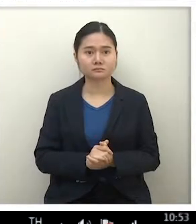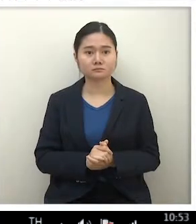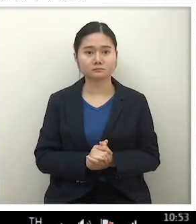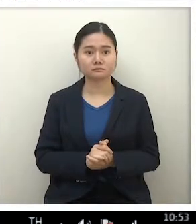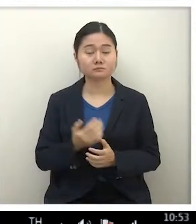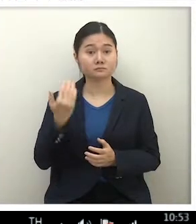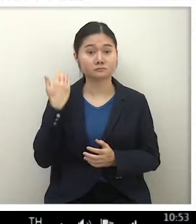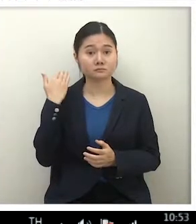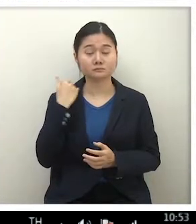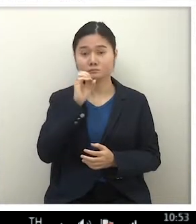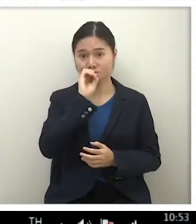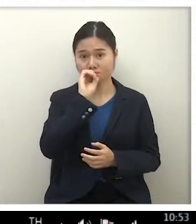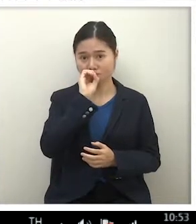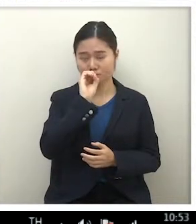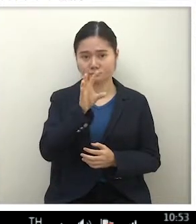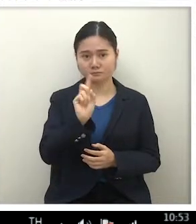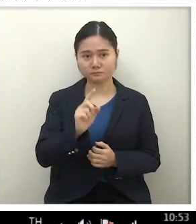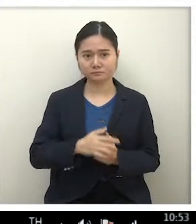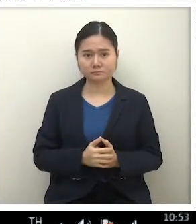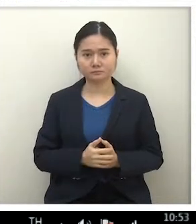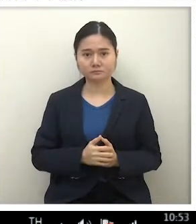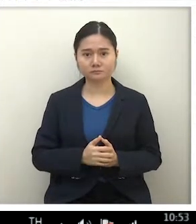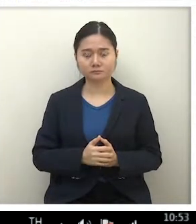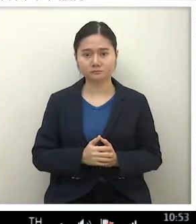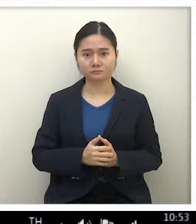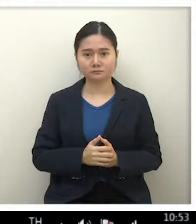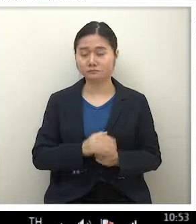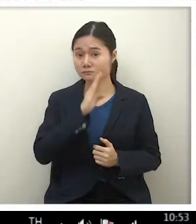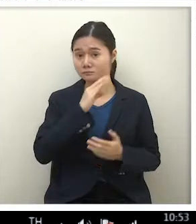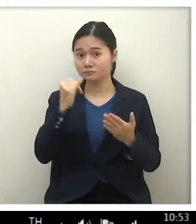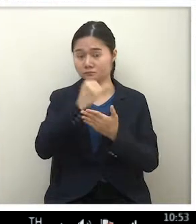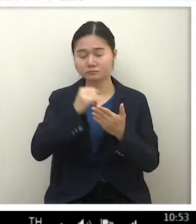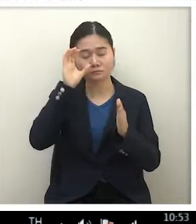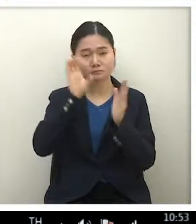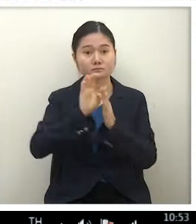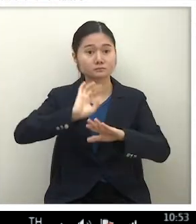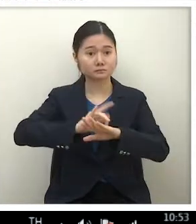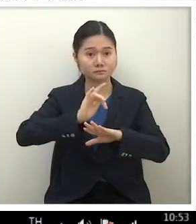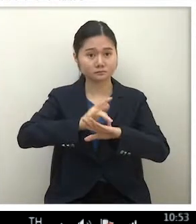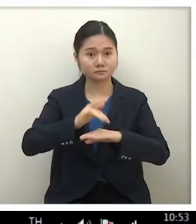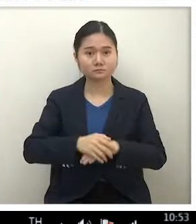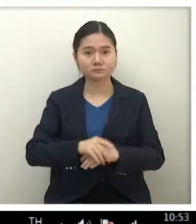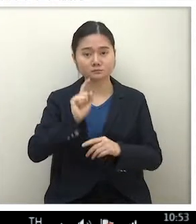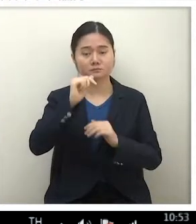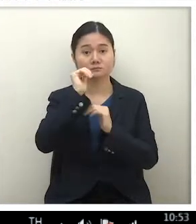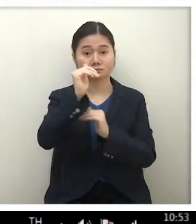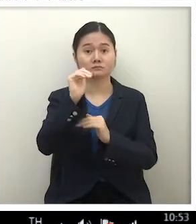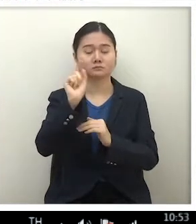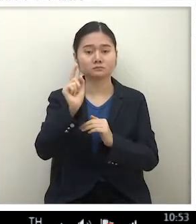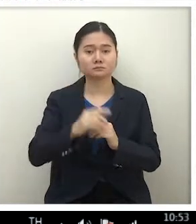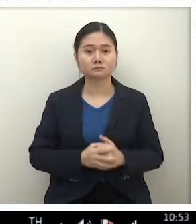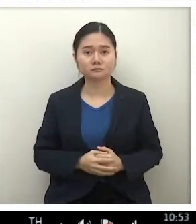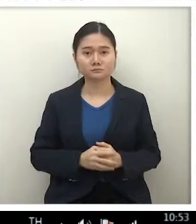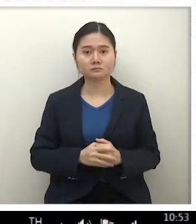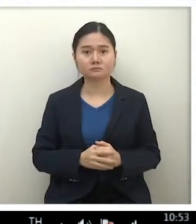เมื่อกี้ครูบอกแล้วว่าเวลาเราจะวาดภาพวิวทิวทัศน์เนี่ยเราต้องกำหนดอะไรบ้างใช่